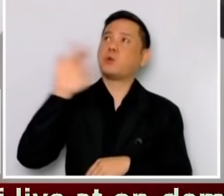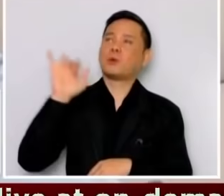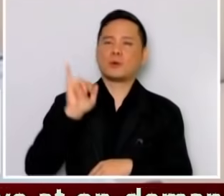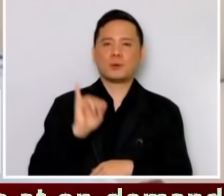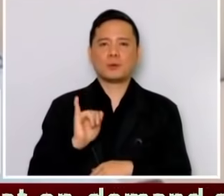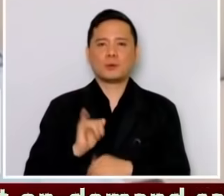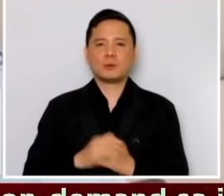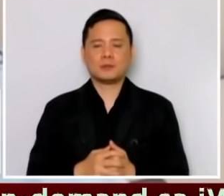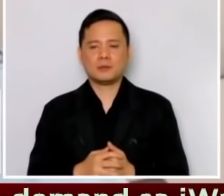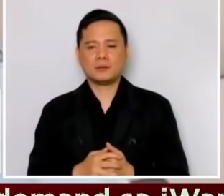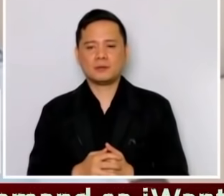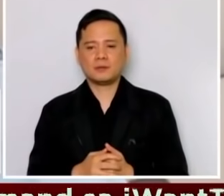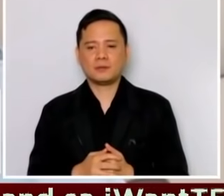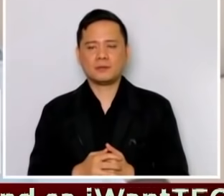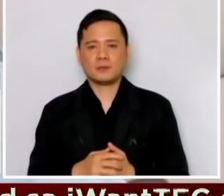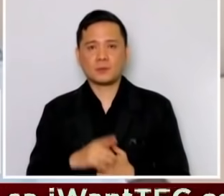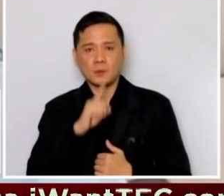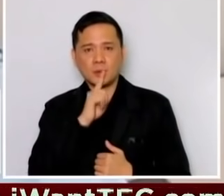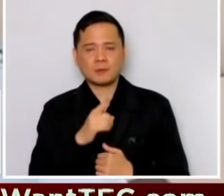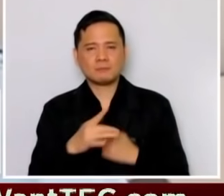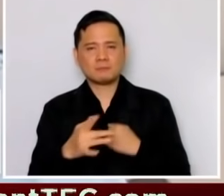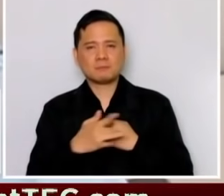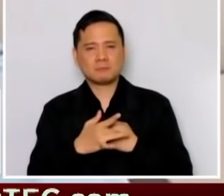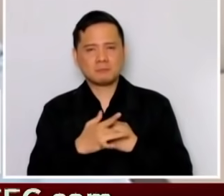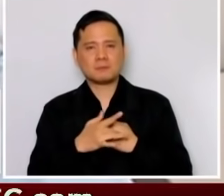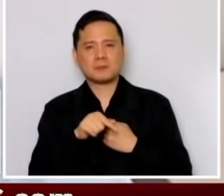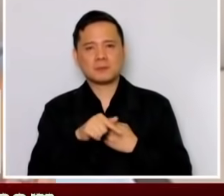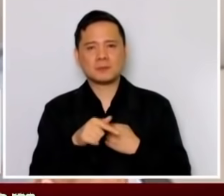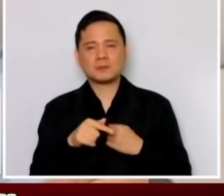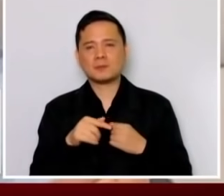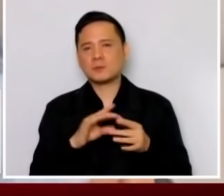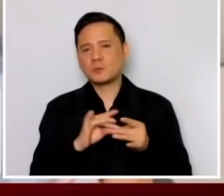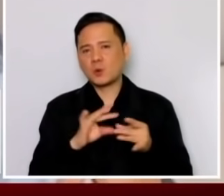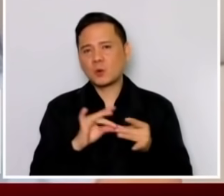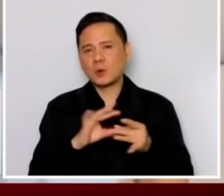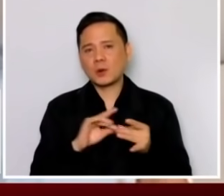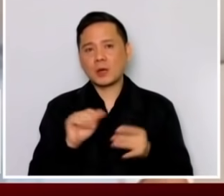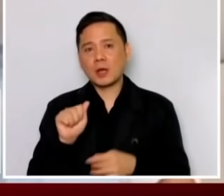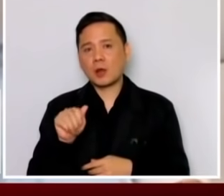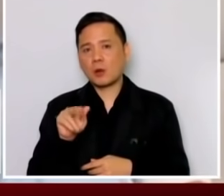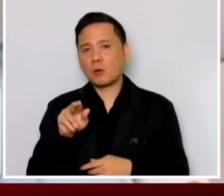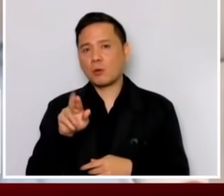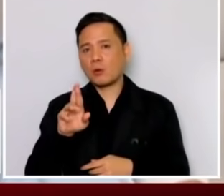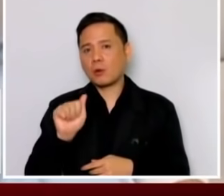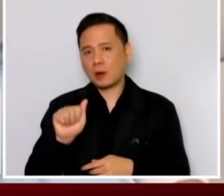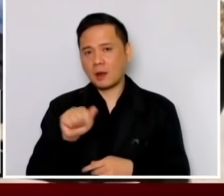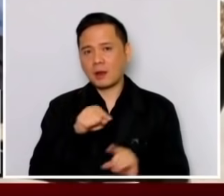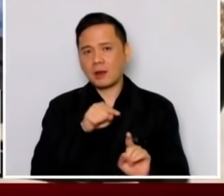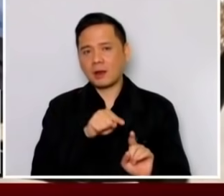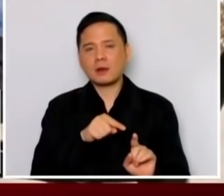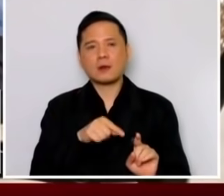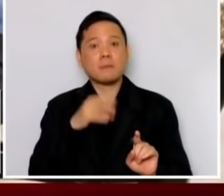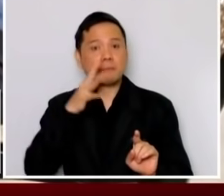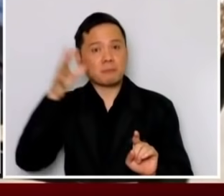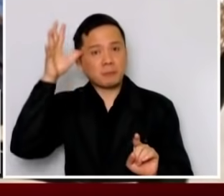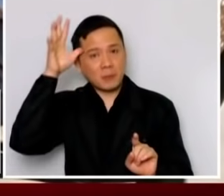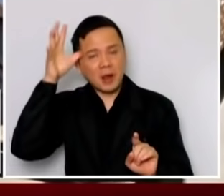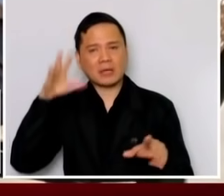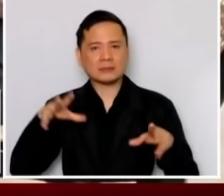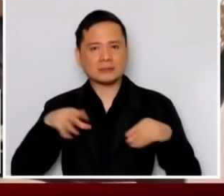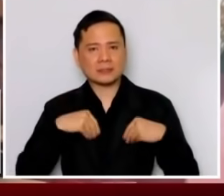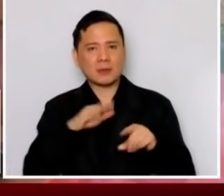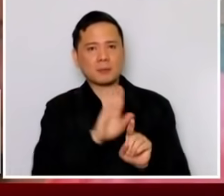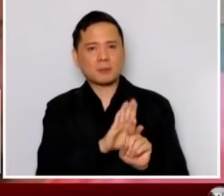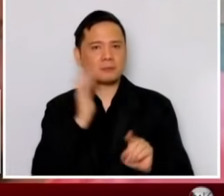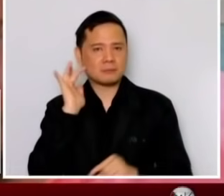niya. Touching moment naman ang ikwento ng ama ni Aura ang naging pagtanggap niya ng malamang bakla ang anak. Si Aura rin mismo